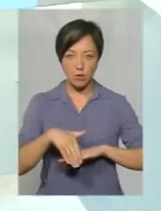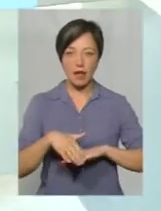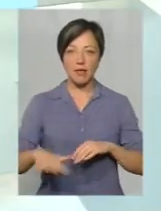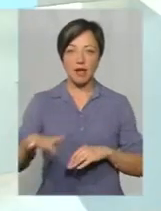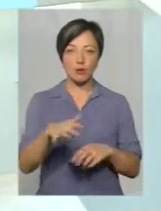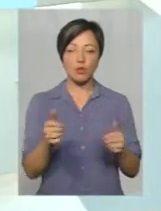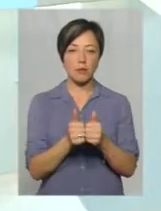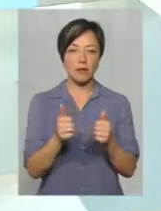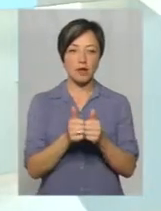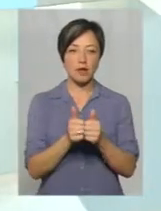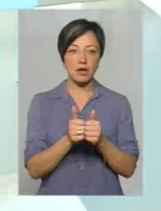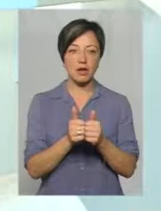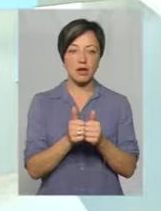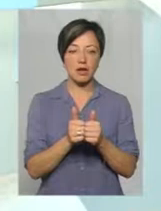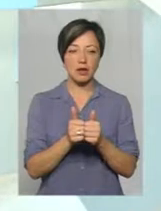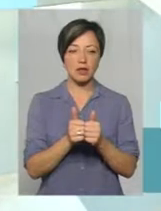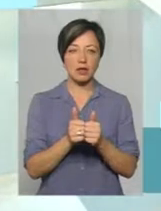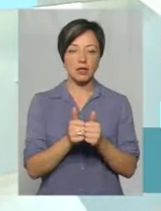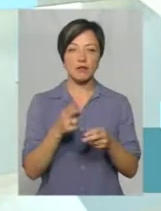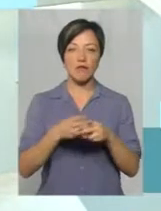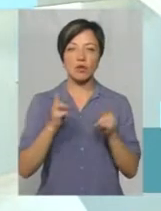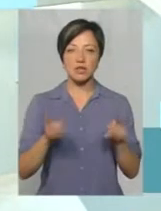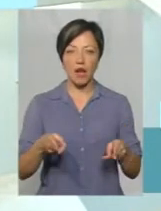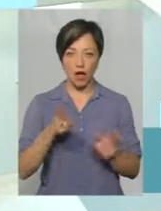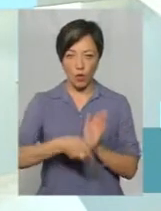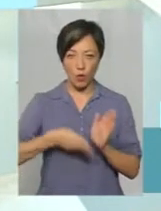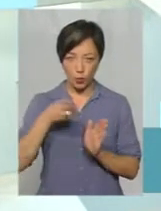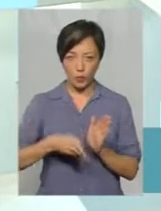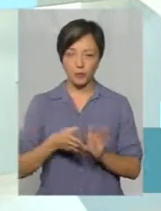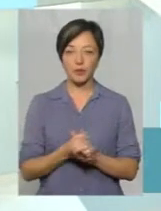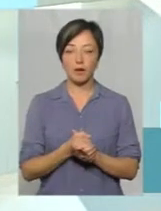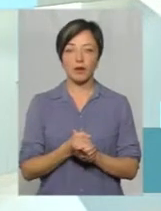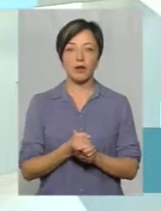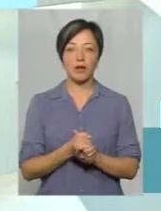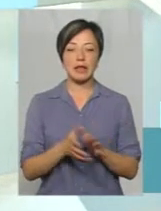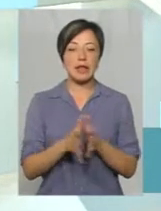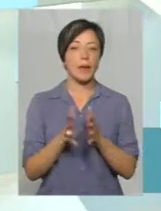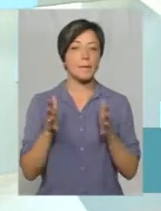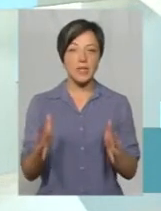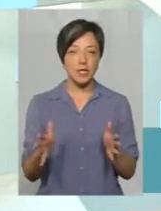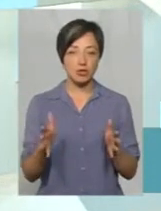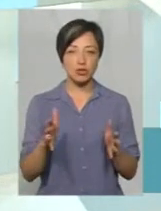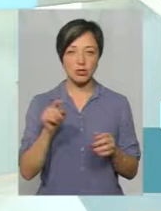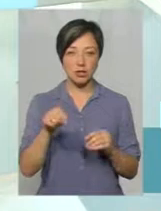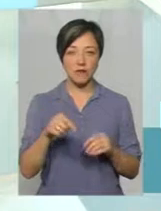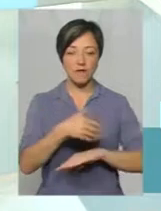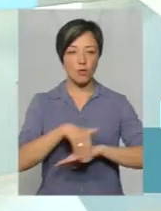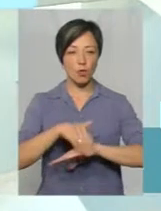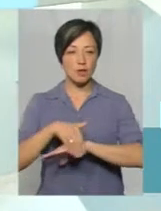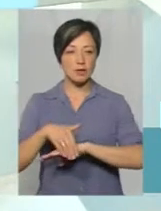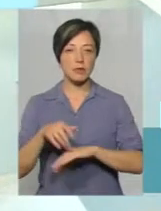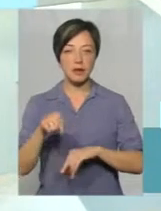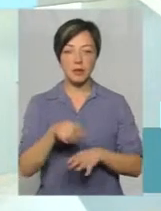територія біля, пішохідна зона біля Желізнодорожного вокзалу. Вони є найбільшими, в принципі, вулицями, на